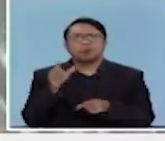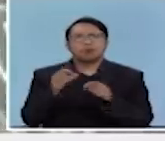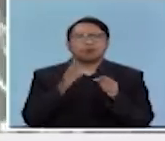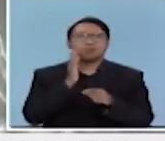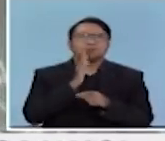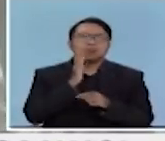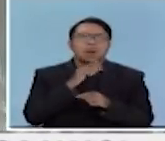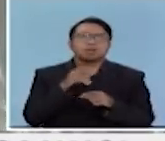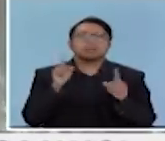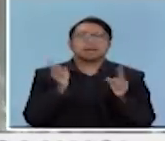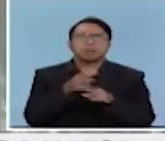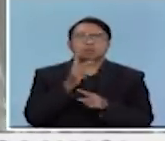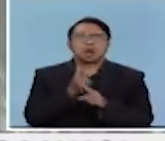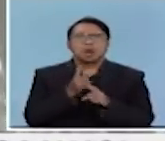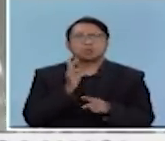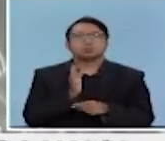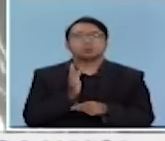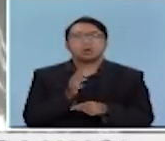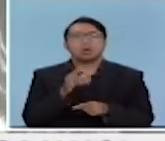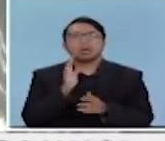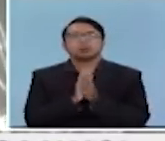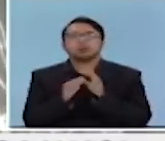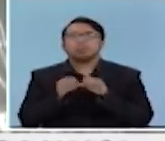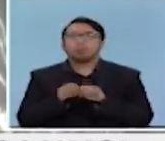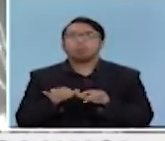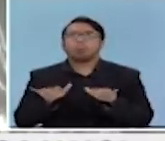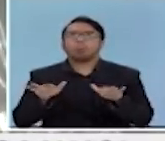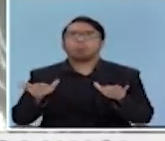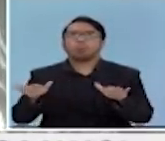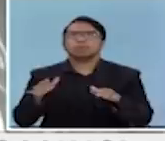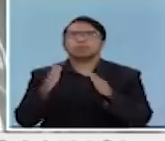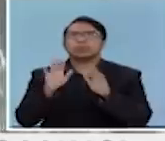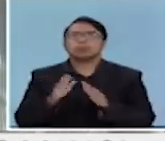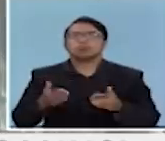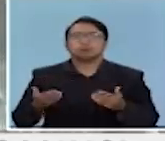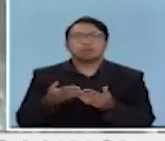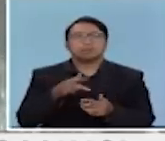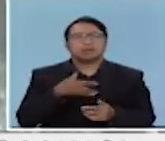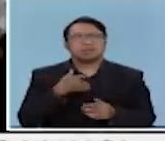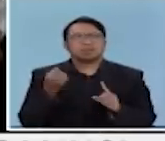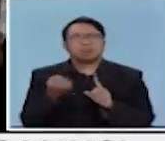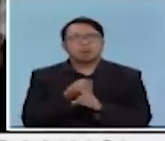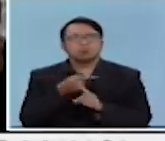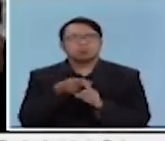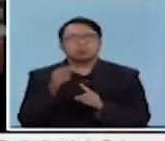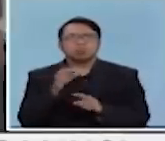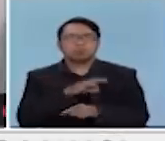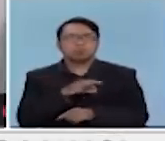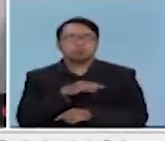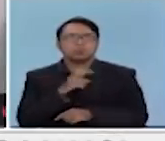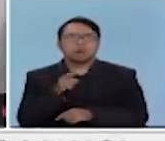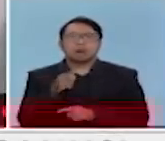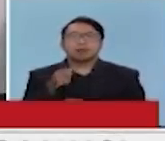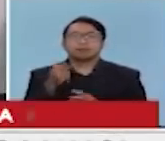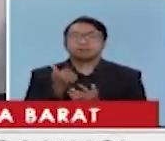kali terjadi begitu dan viral juga, mereka merasa diuntungkan begitu. Apakah memang betul pembuat video ini